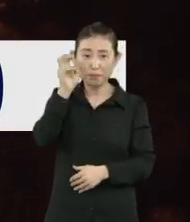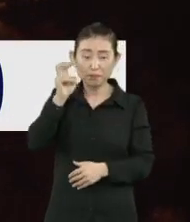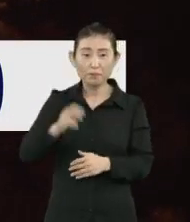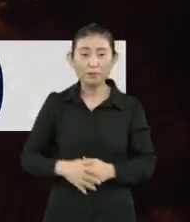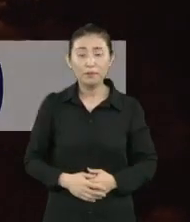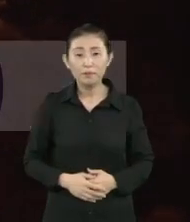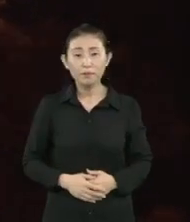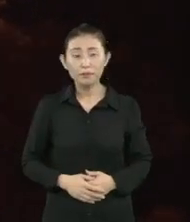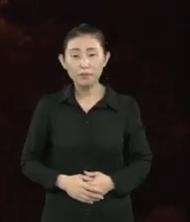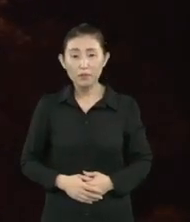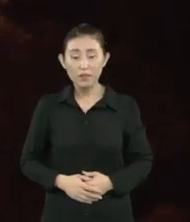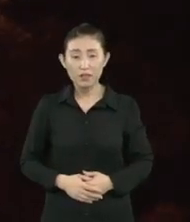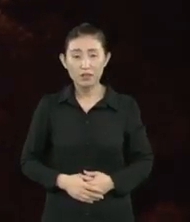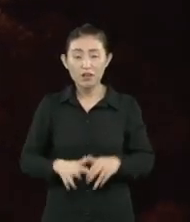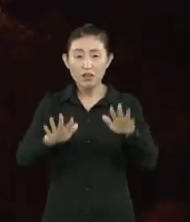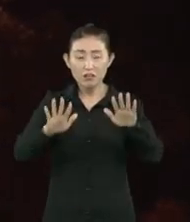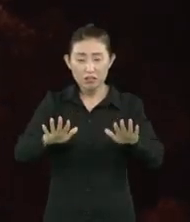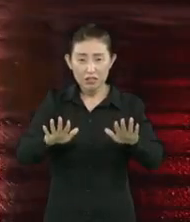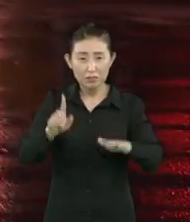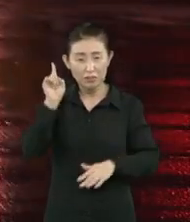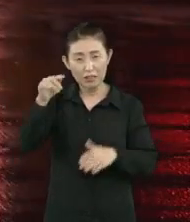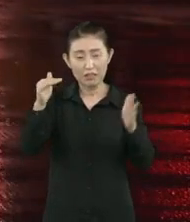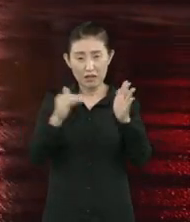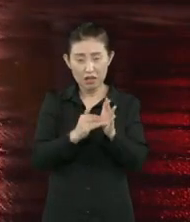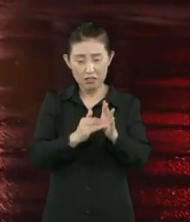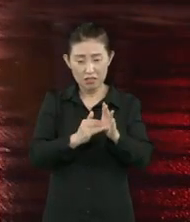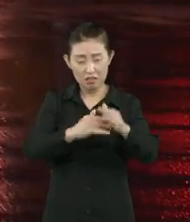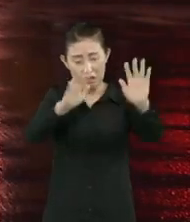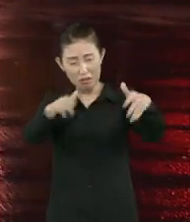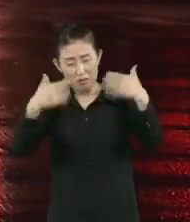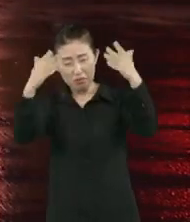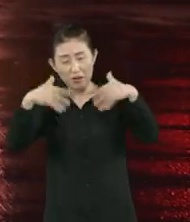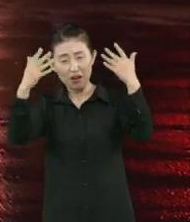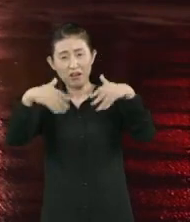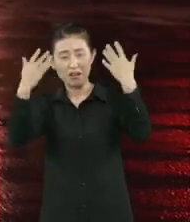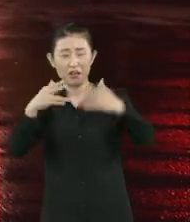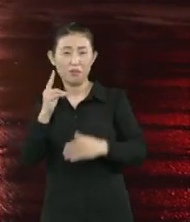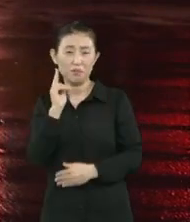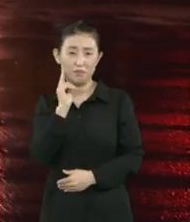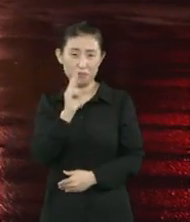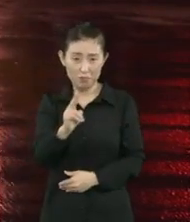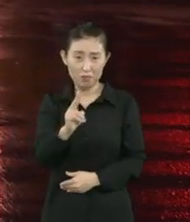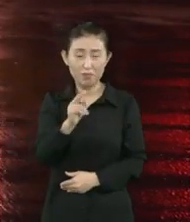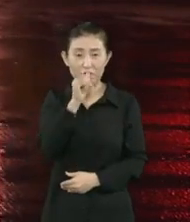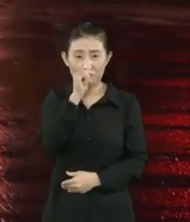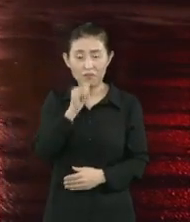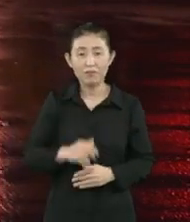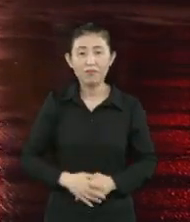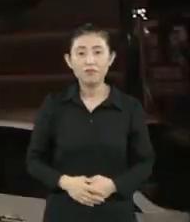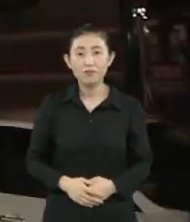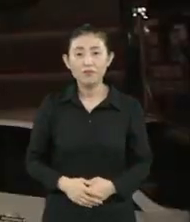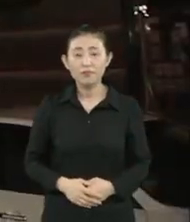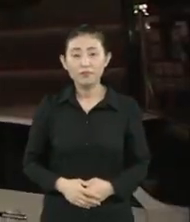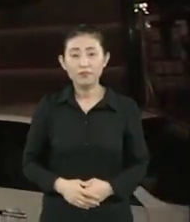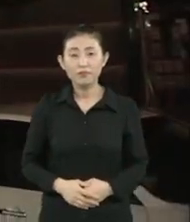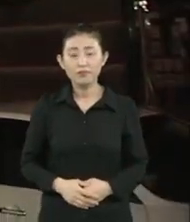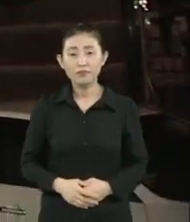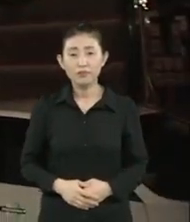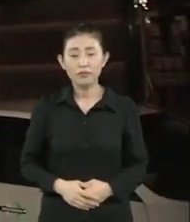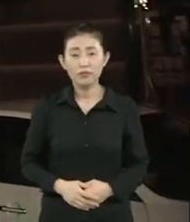내다봤습니다 바람도 강하게 불어 메일까지 초속 10에서 16m 최대 새나 분속 20m 대 의 강풍이 부는 곳도